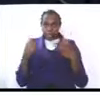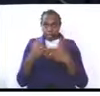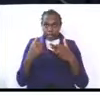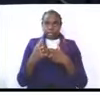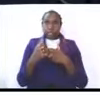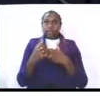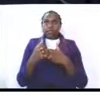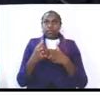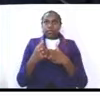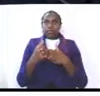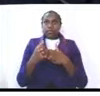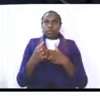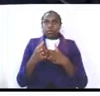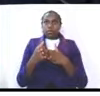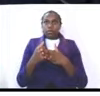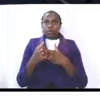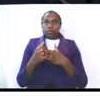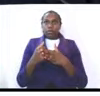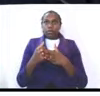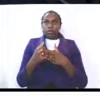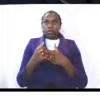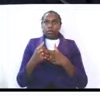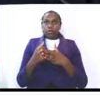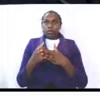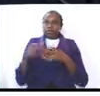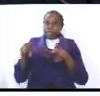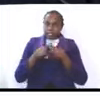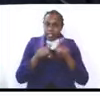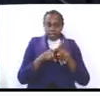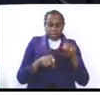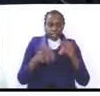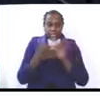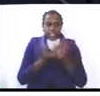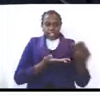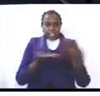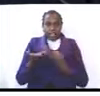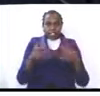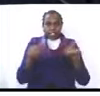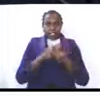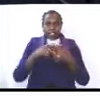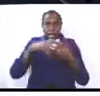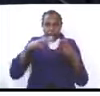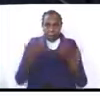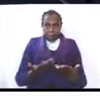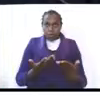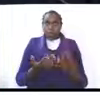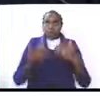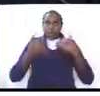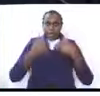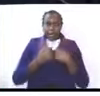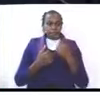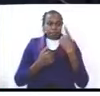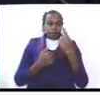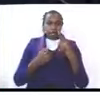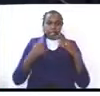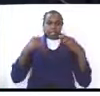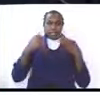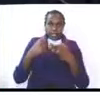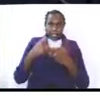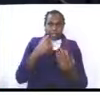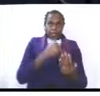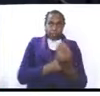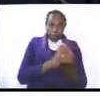mwezi huu wa 8. Na ibada hiyo itakuwa kama ifuatavyo: kutakuwa na ibada ya saa 2